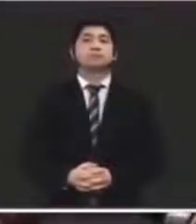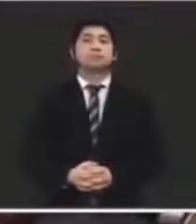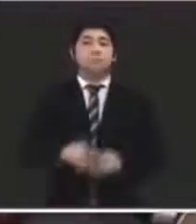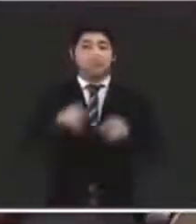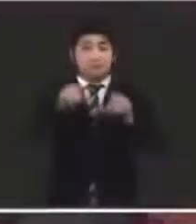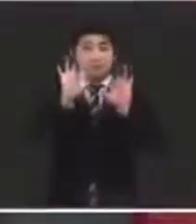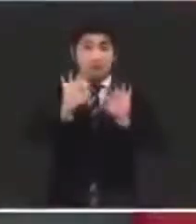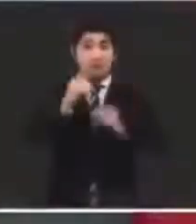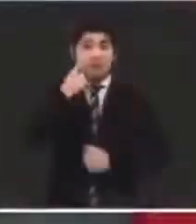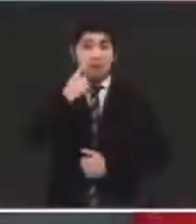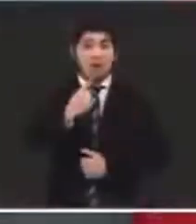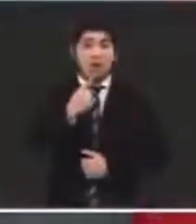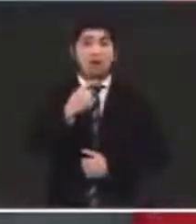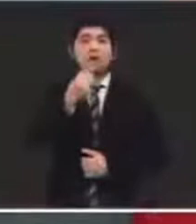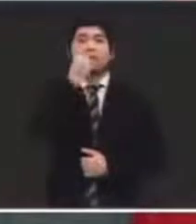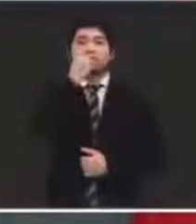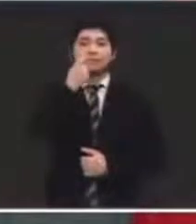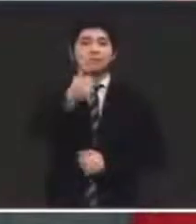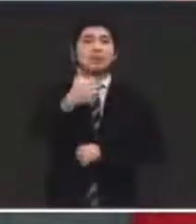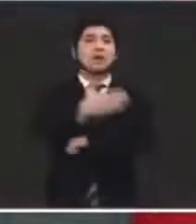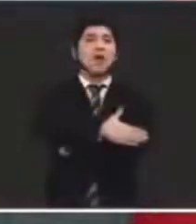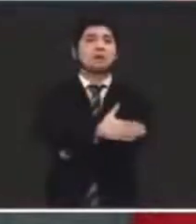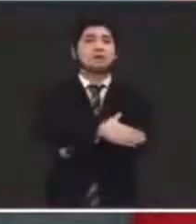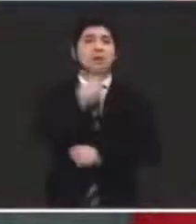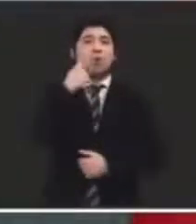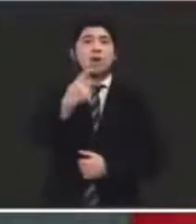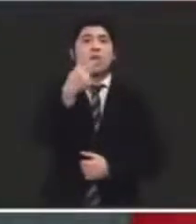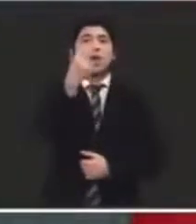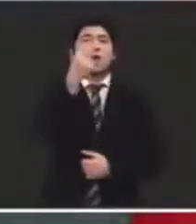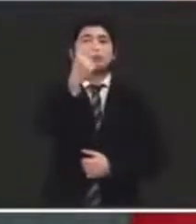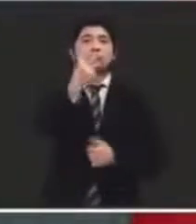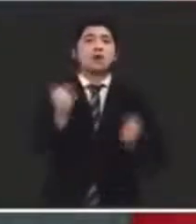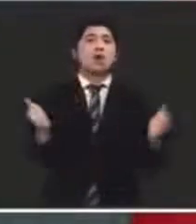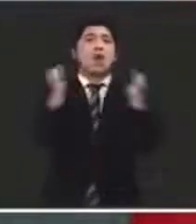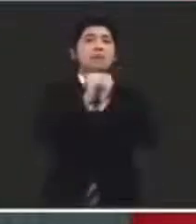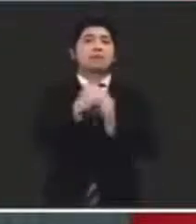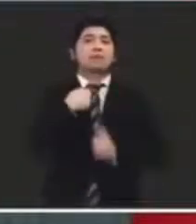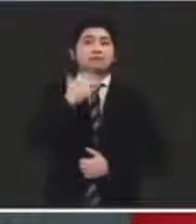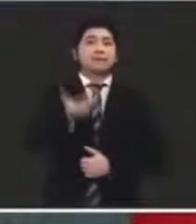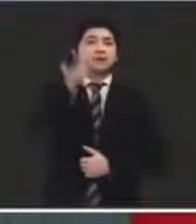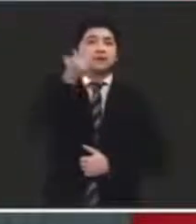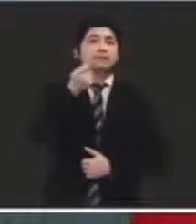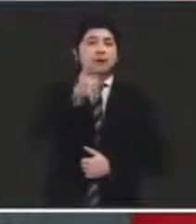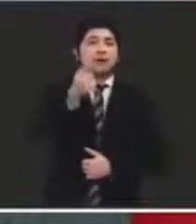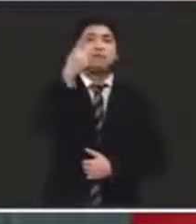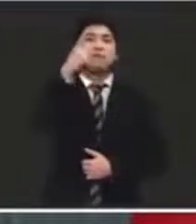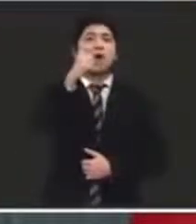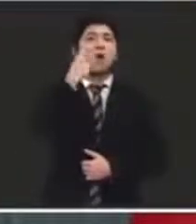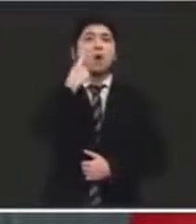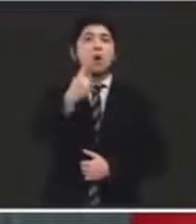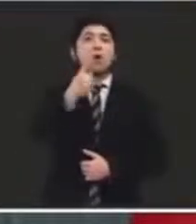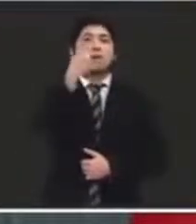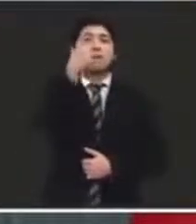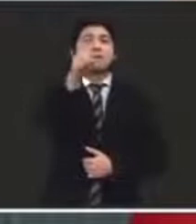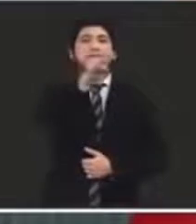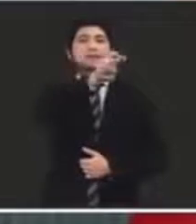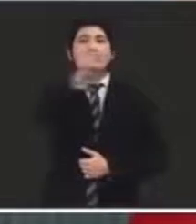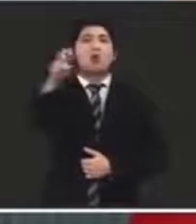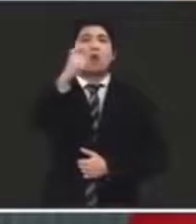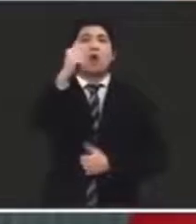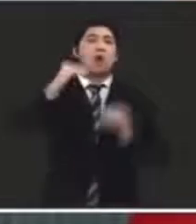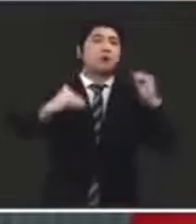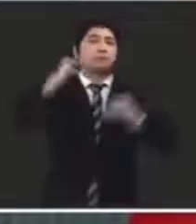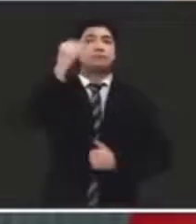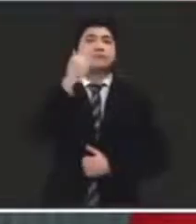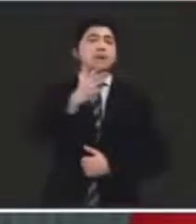Böylece beslenme yardımını iki buçuk katlık bir artışla aylık 1800 liraya